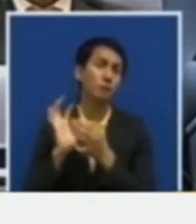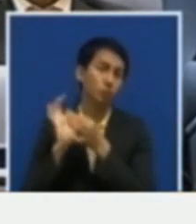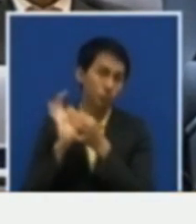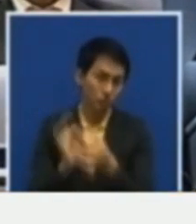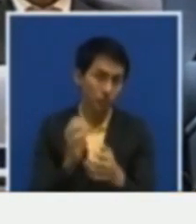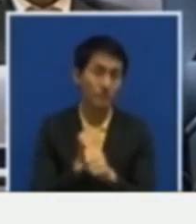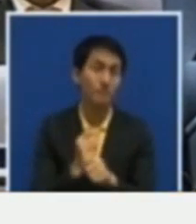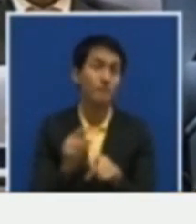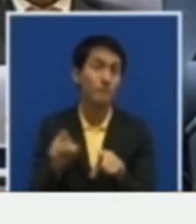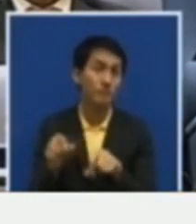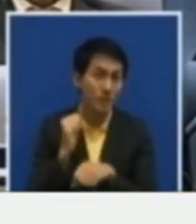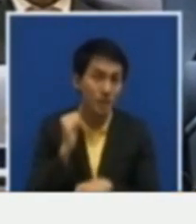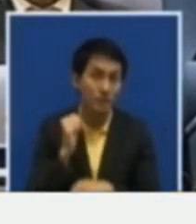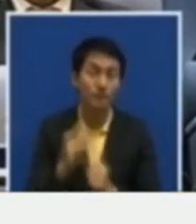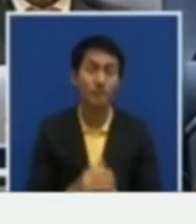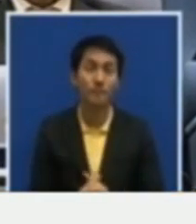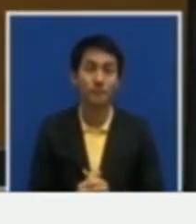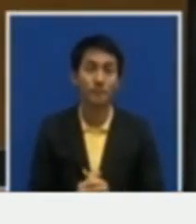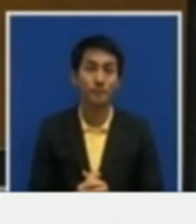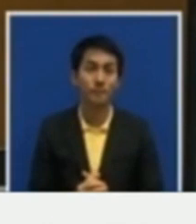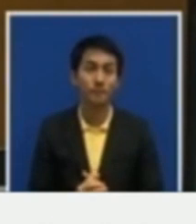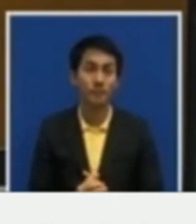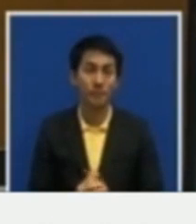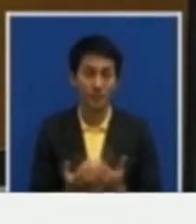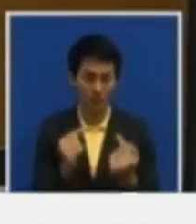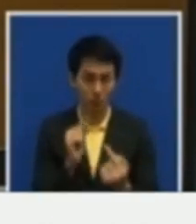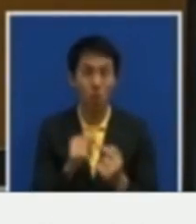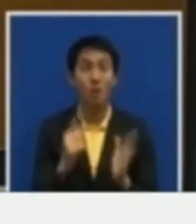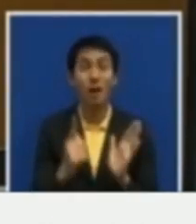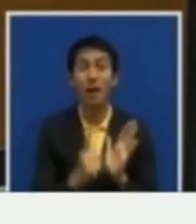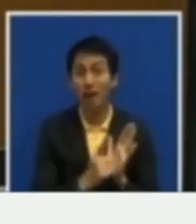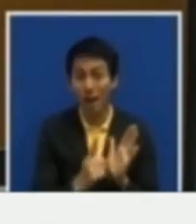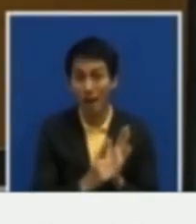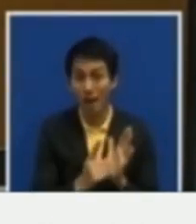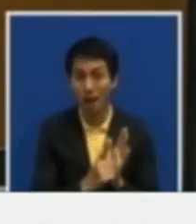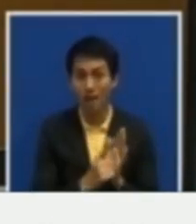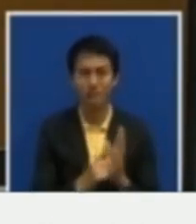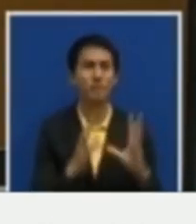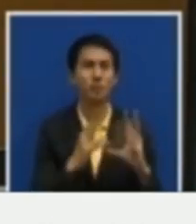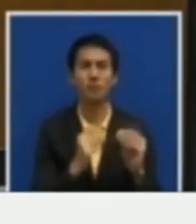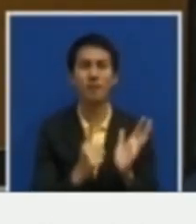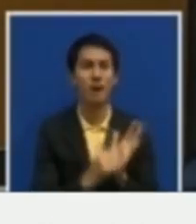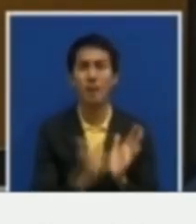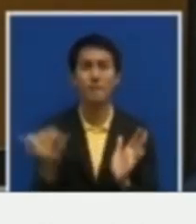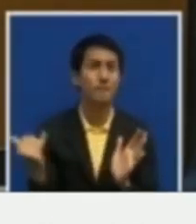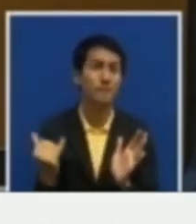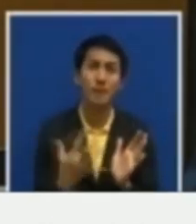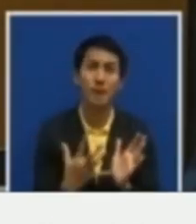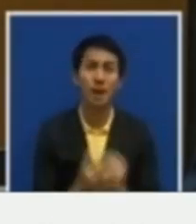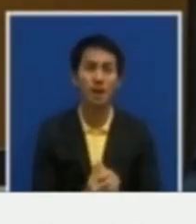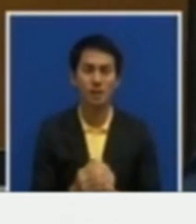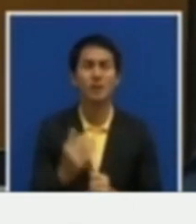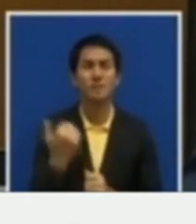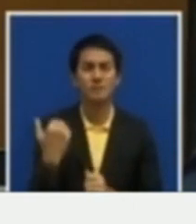การหยุดพักทานอาหารกลางวันควรจะมีเวลาให้เด็ดขาดไปเลยซึ่งถือเป็นแนวหนึ่งนะทั้งนี้ตนขอเสนอว่ารัฐสภานั้นมีสถานีโท